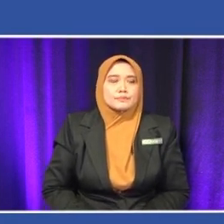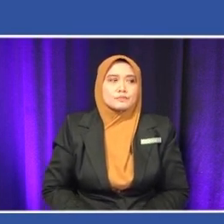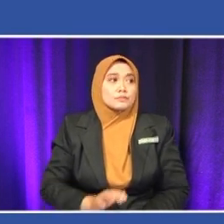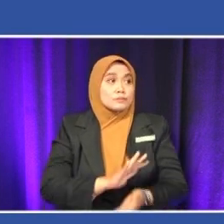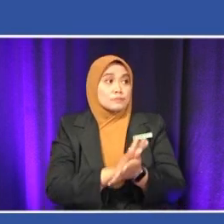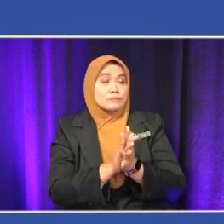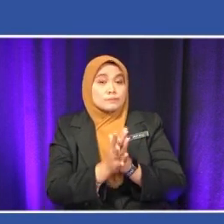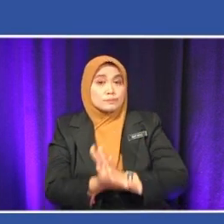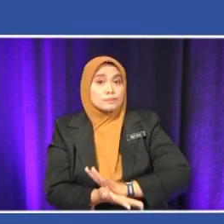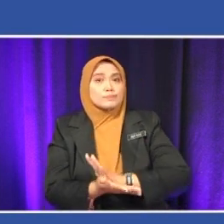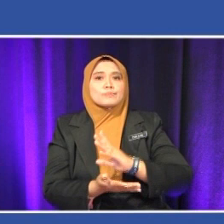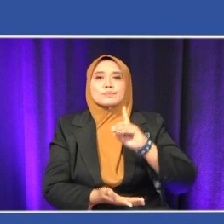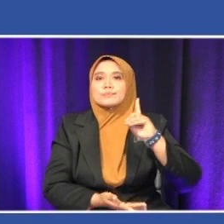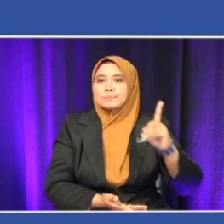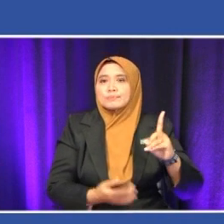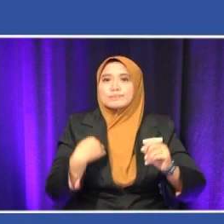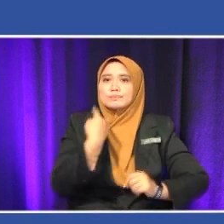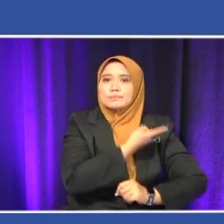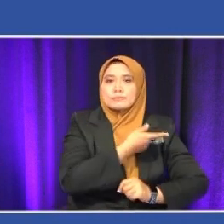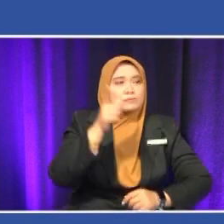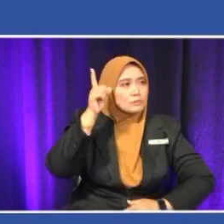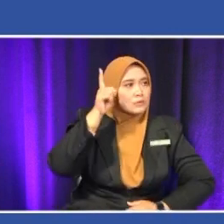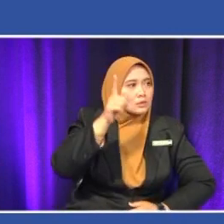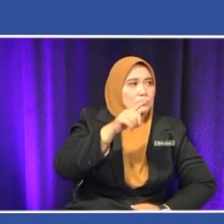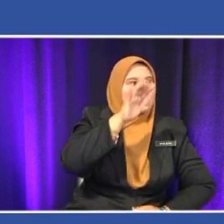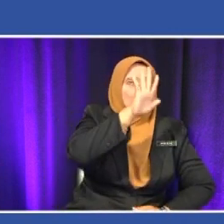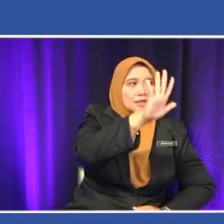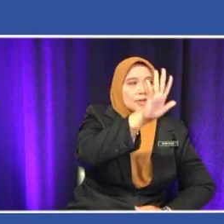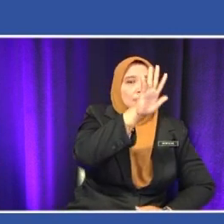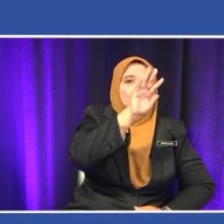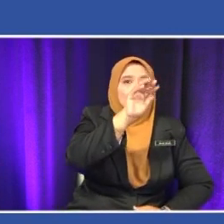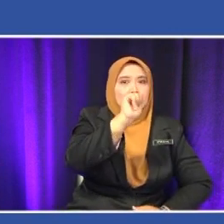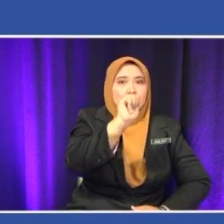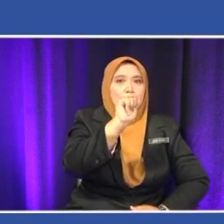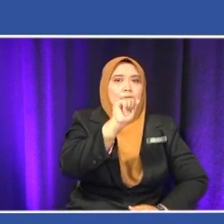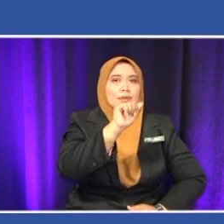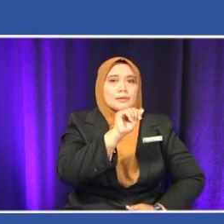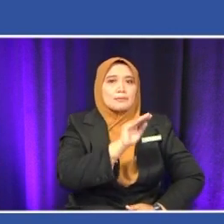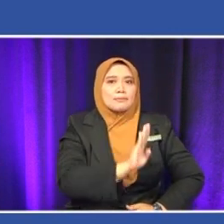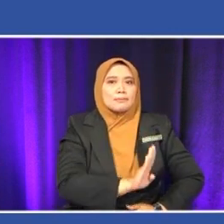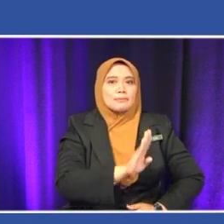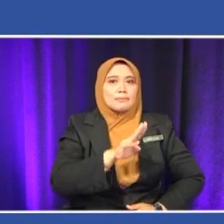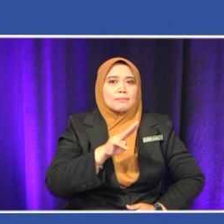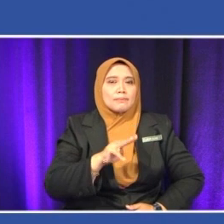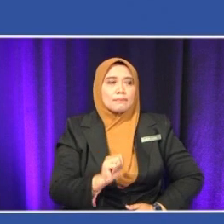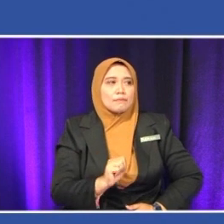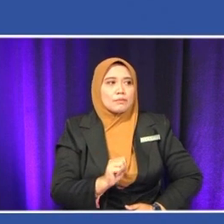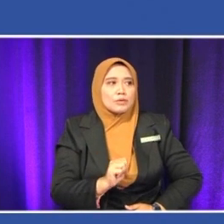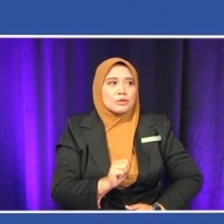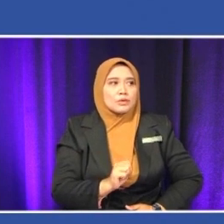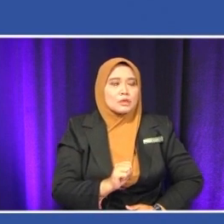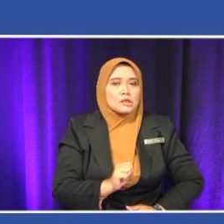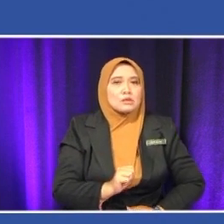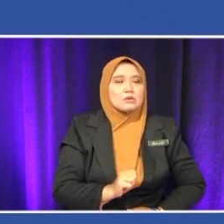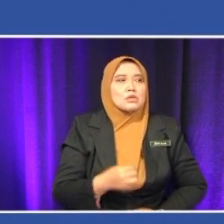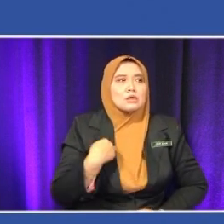yang pertama sekali kita lihat kita ada 5A BM. Ya, 5A BM ke 200.